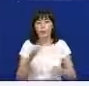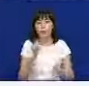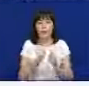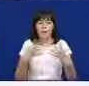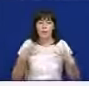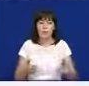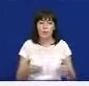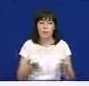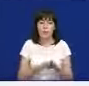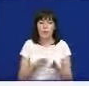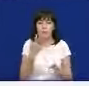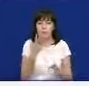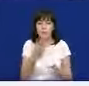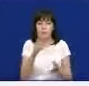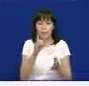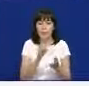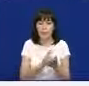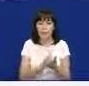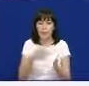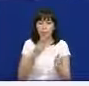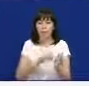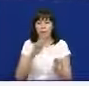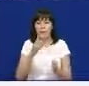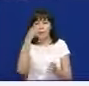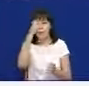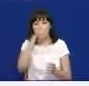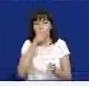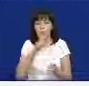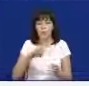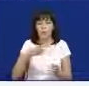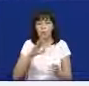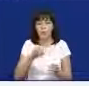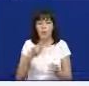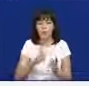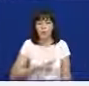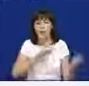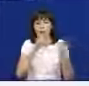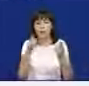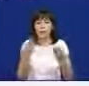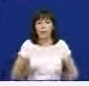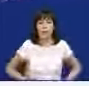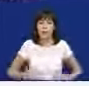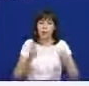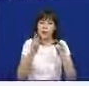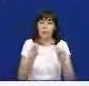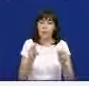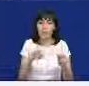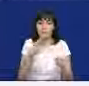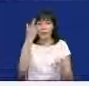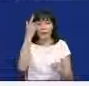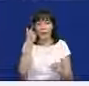Бүгінде Бахадыр бес парызын бекем деген 71 жасында Меккеге қарай қажылық сапар шегіп, өмірдің шын мәні неде екенін